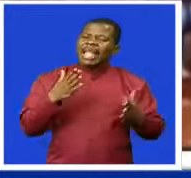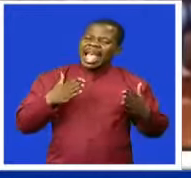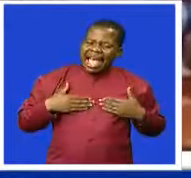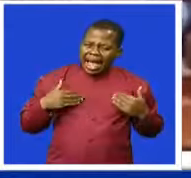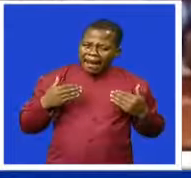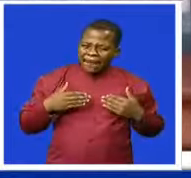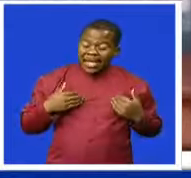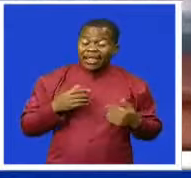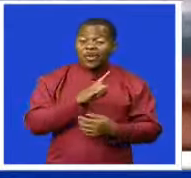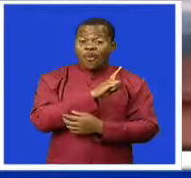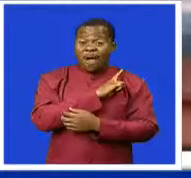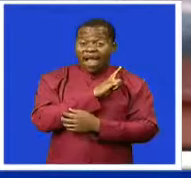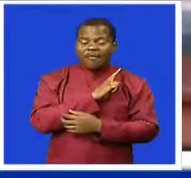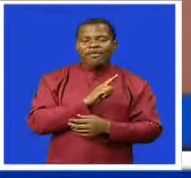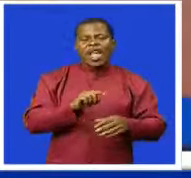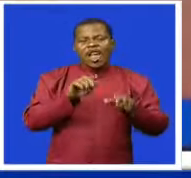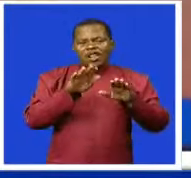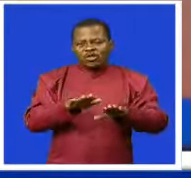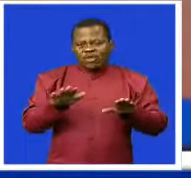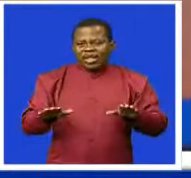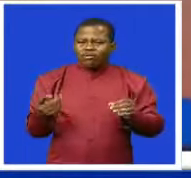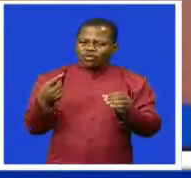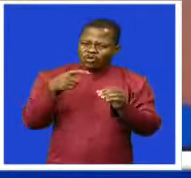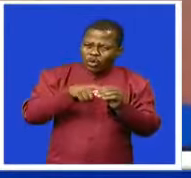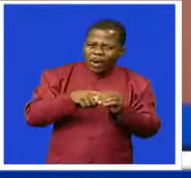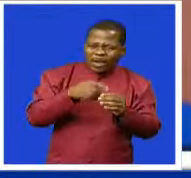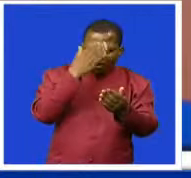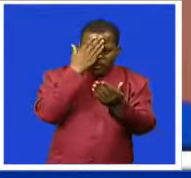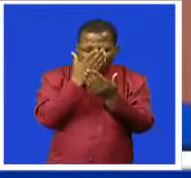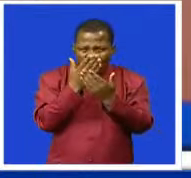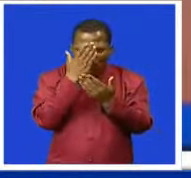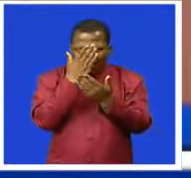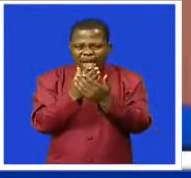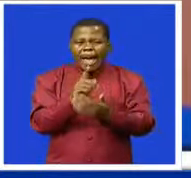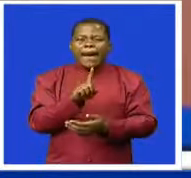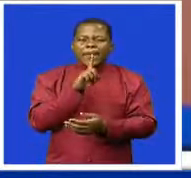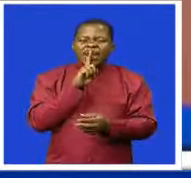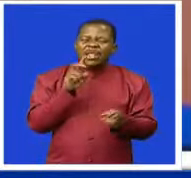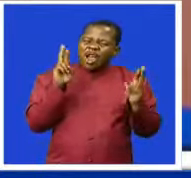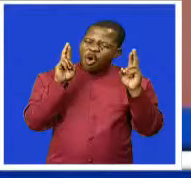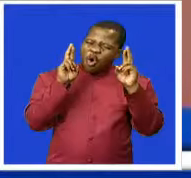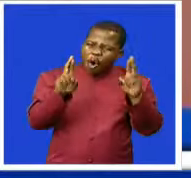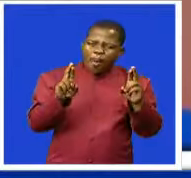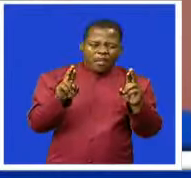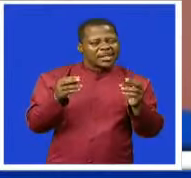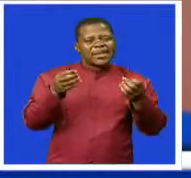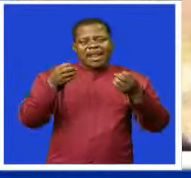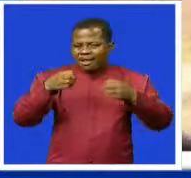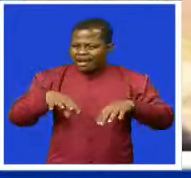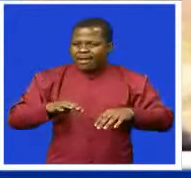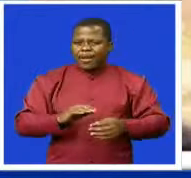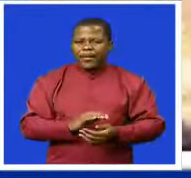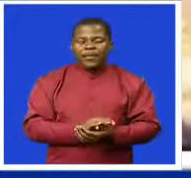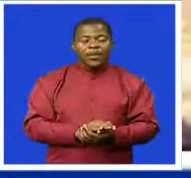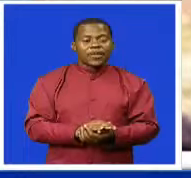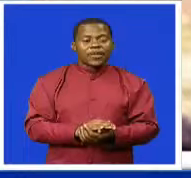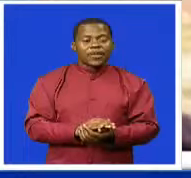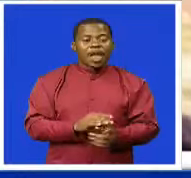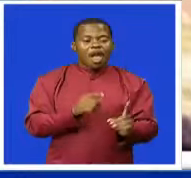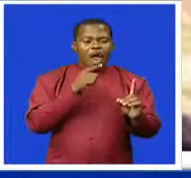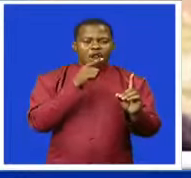khona lithemba. Hypatia's Melane ubese unikelela abafundi ngetinsipho tekugeza kwekuthi